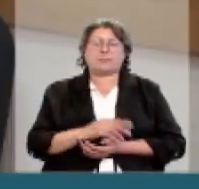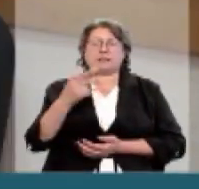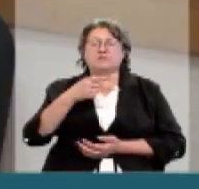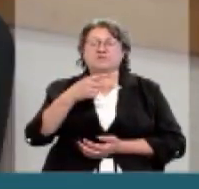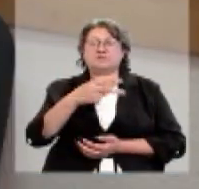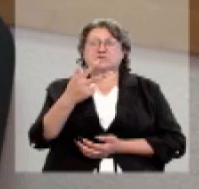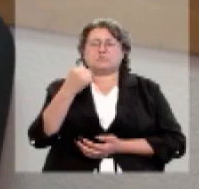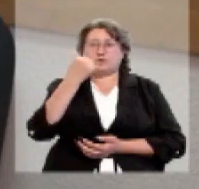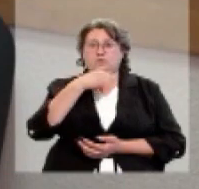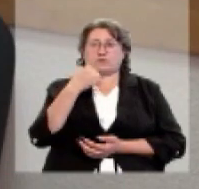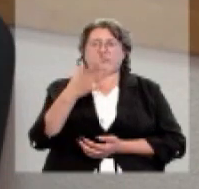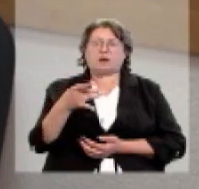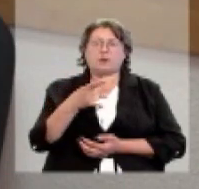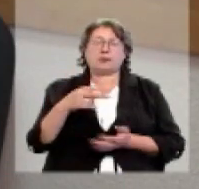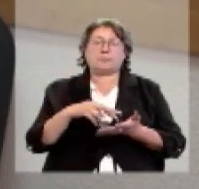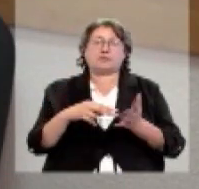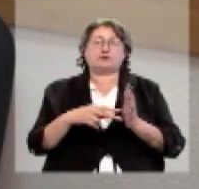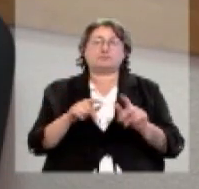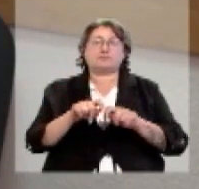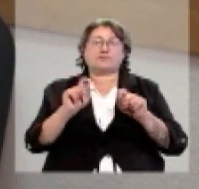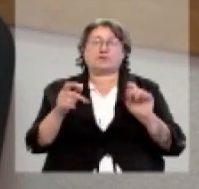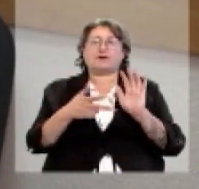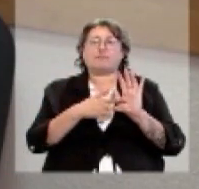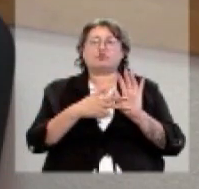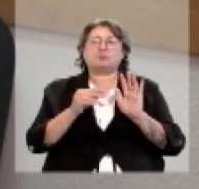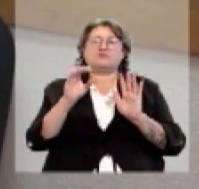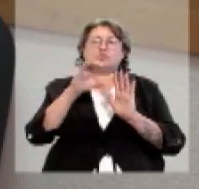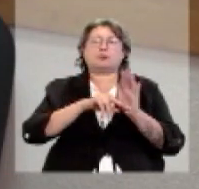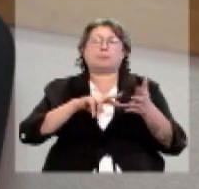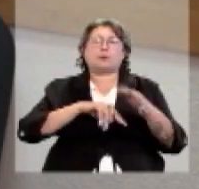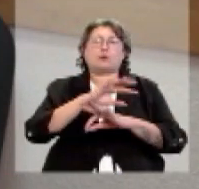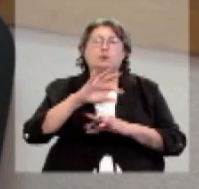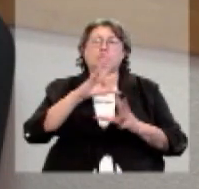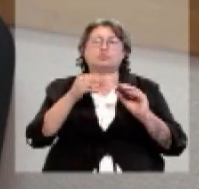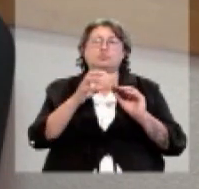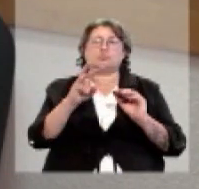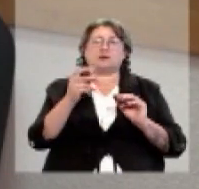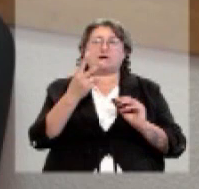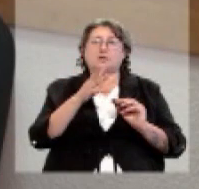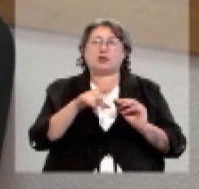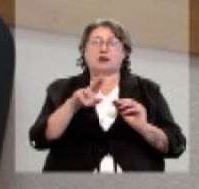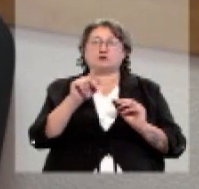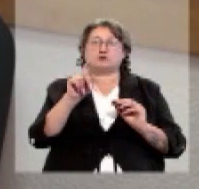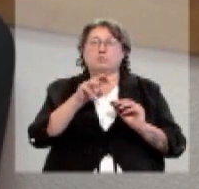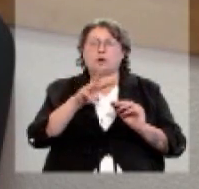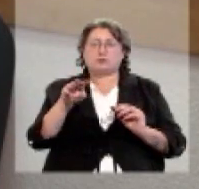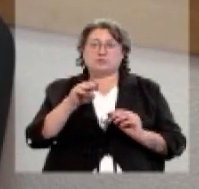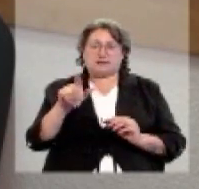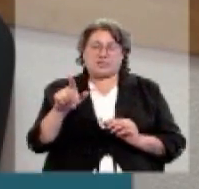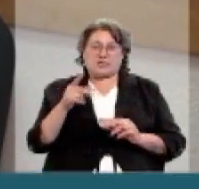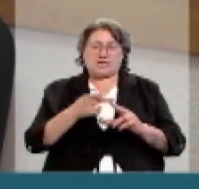год планируется вот 8 проектов. 2023 жылы ауданымызда жалпы құны 2 миллиард 100 миллион теңгеге болатын